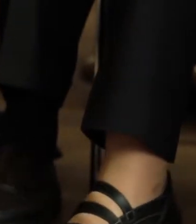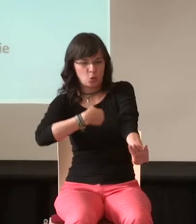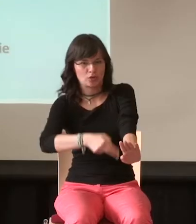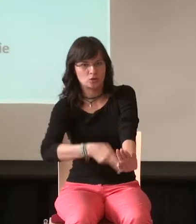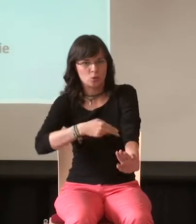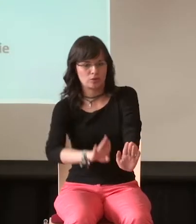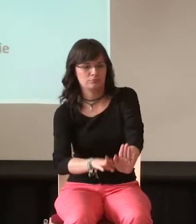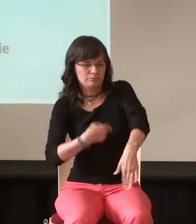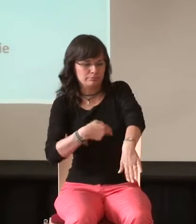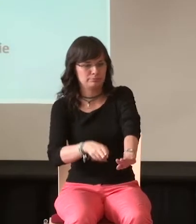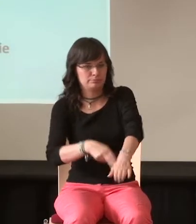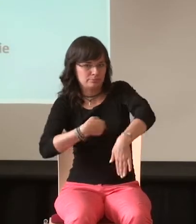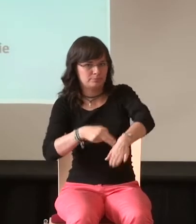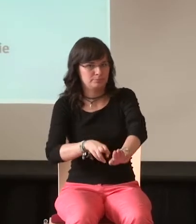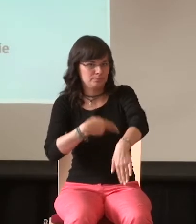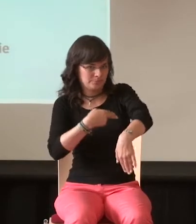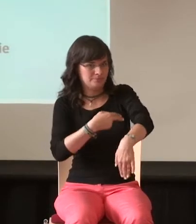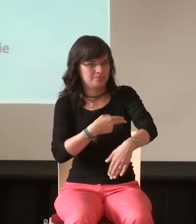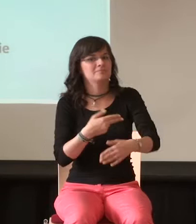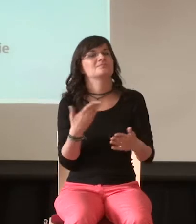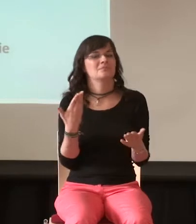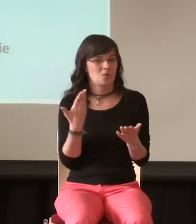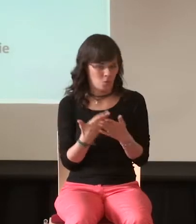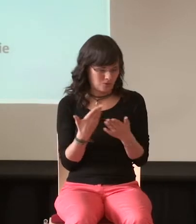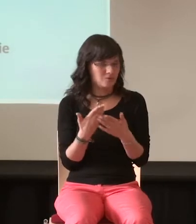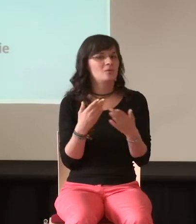Zehenspitzen und die Fersen und der Erhalt der